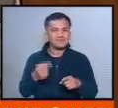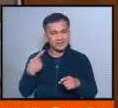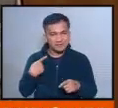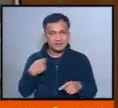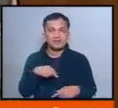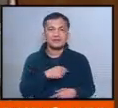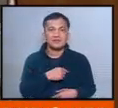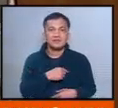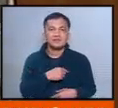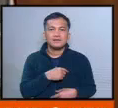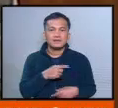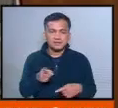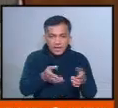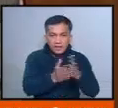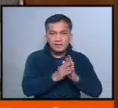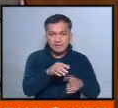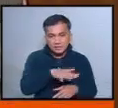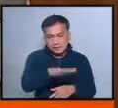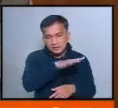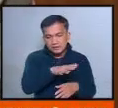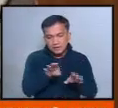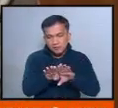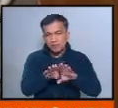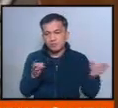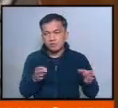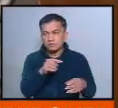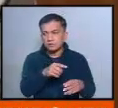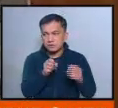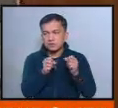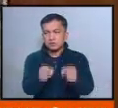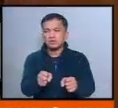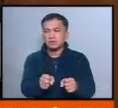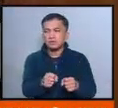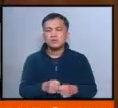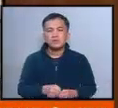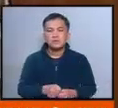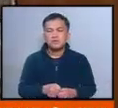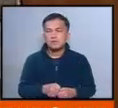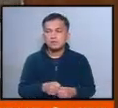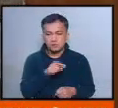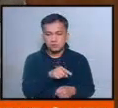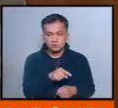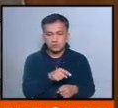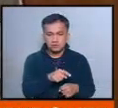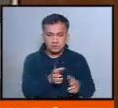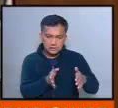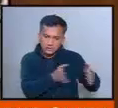tayong hiningi sa kanila na bubuksan nila yung kalsada. Doon lang sila sa